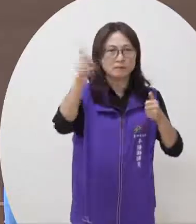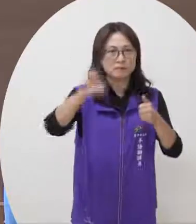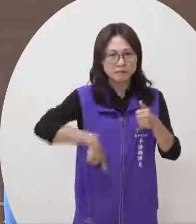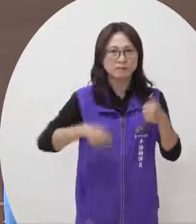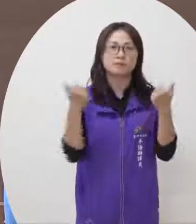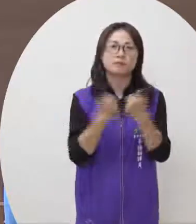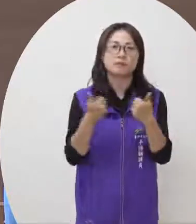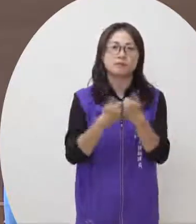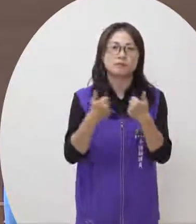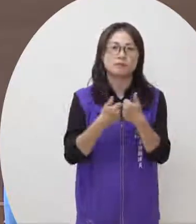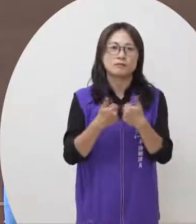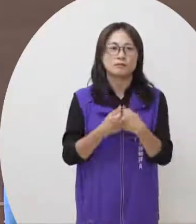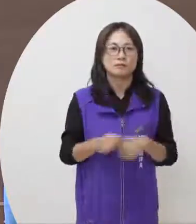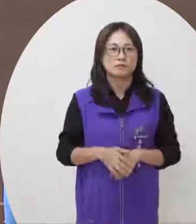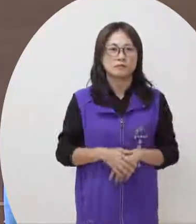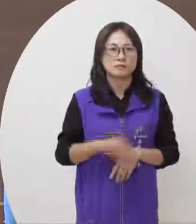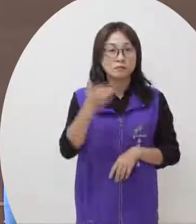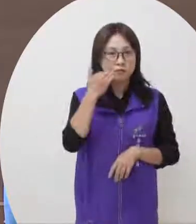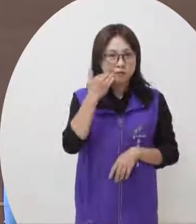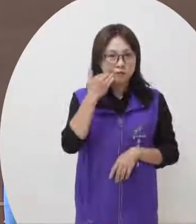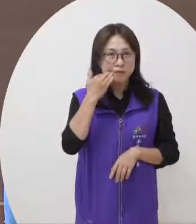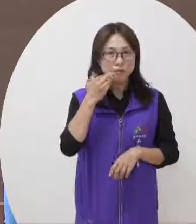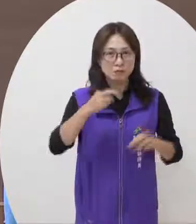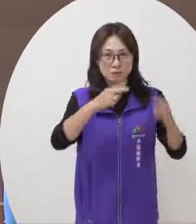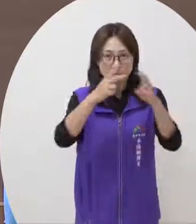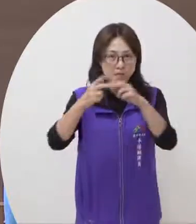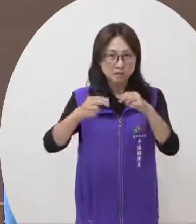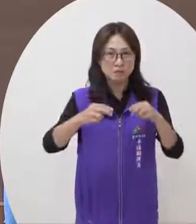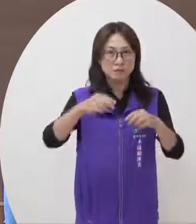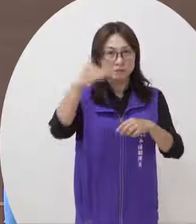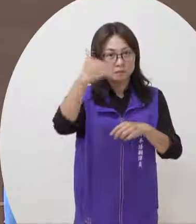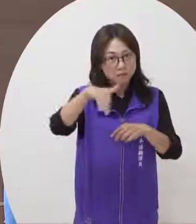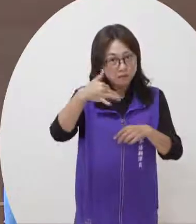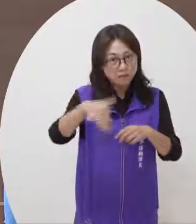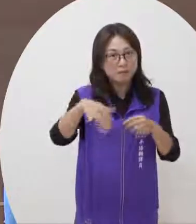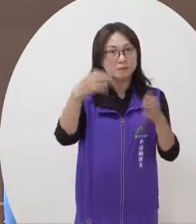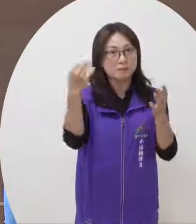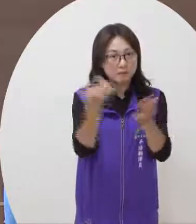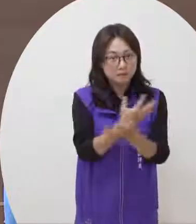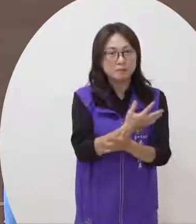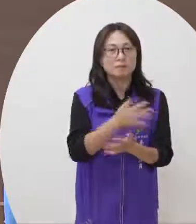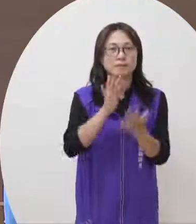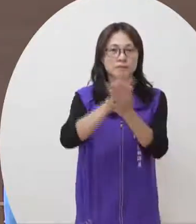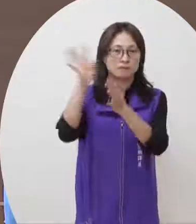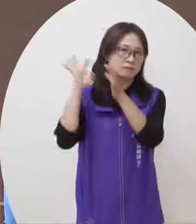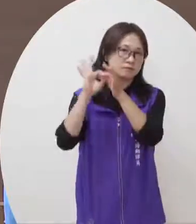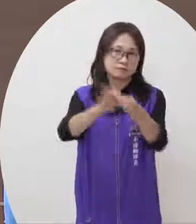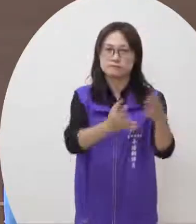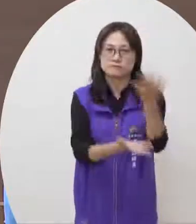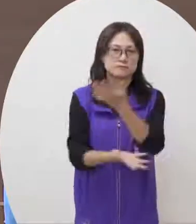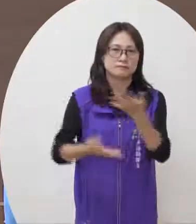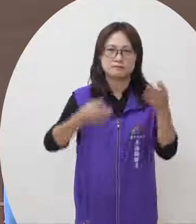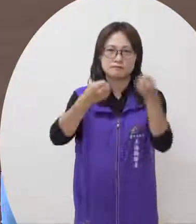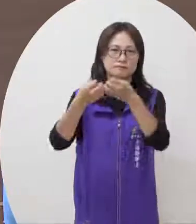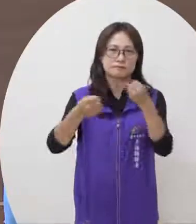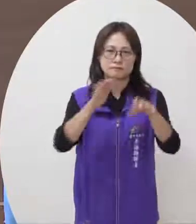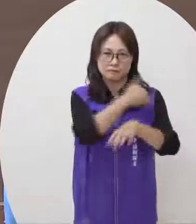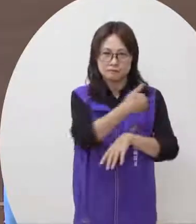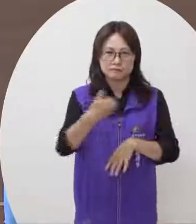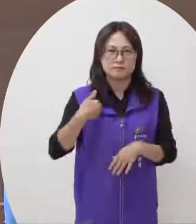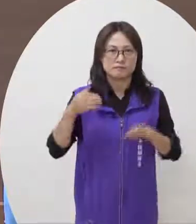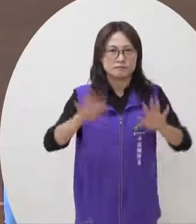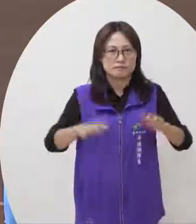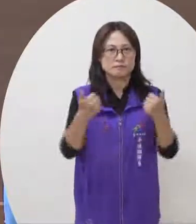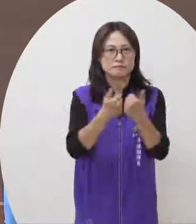有这个未完善地方，我们可以继续讨论或未来继续接洽。那我们今天的市政会议到这个地方结